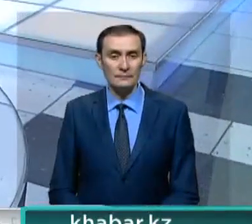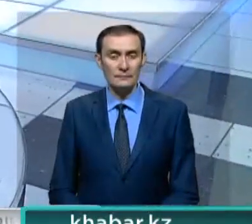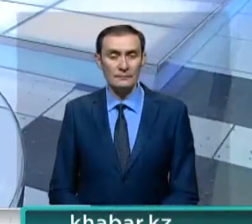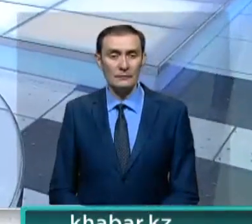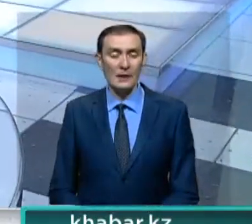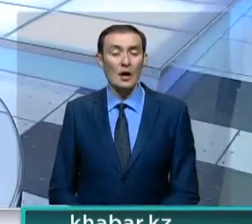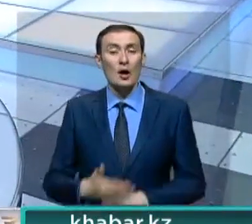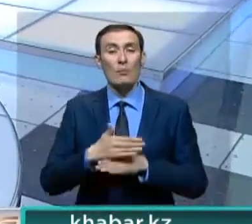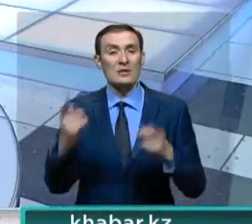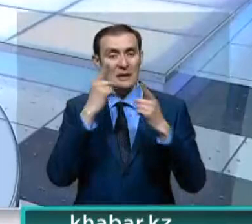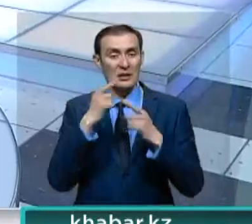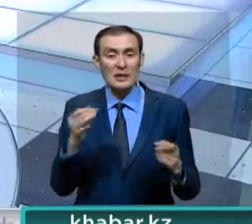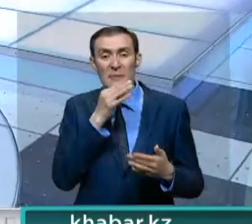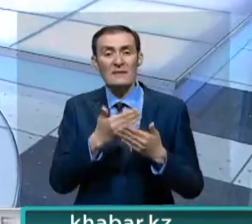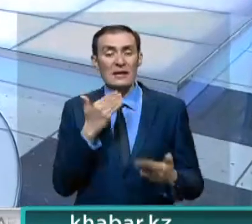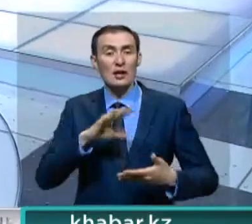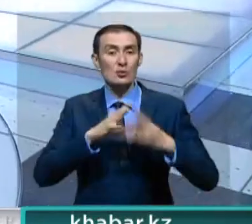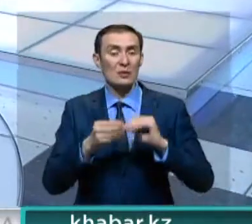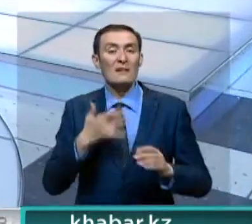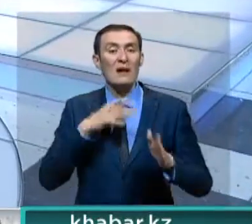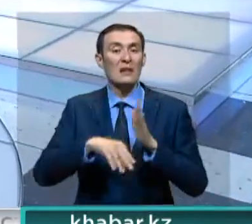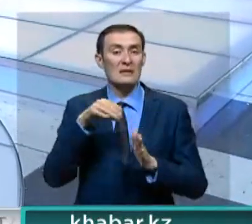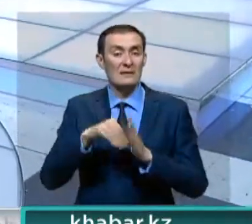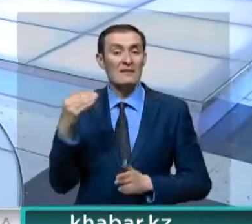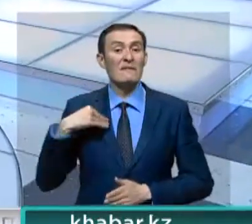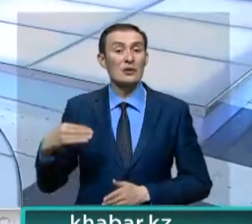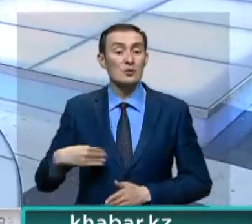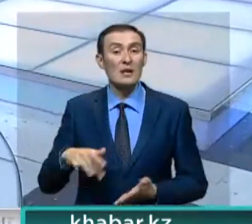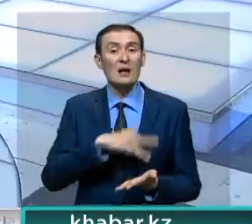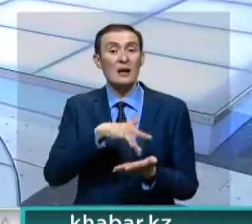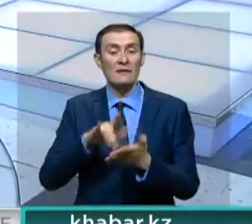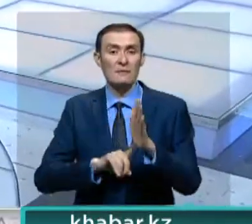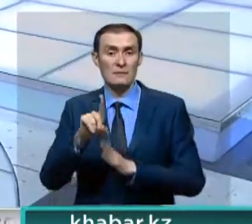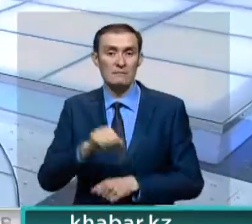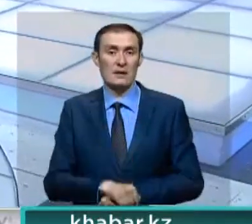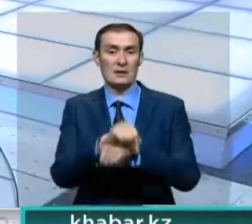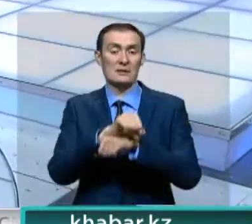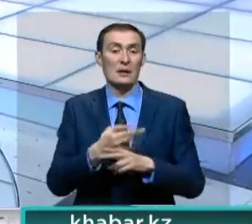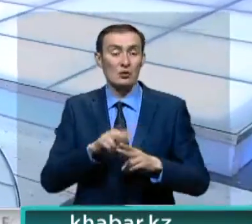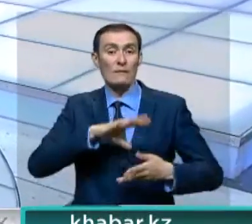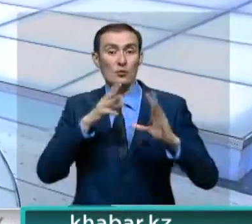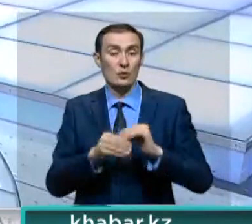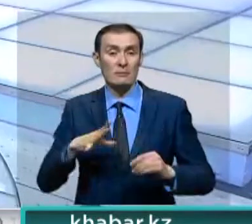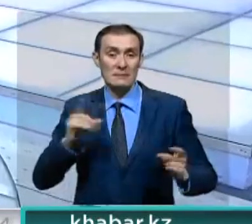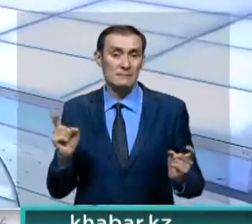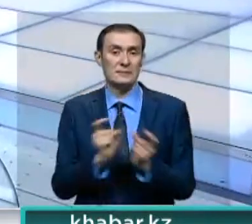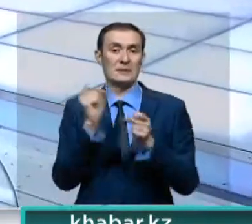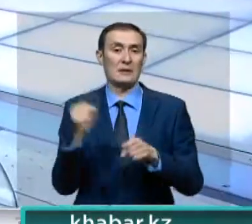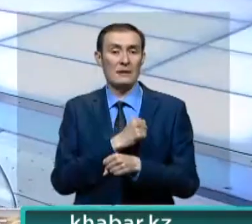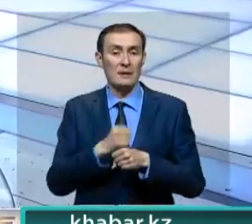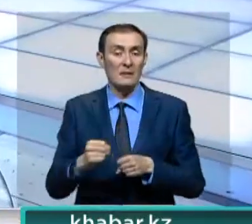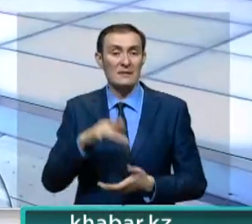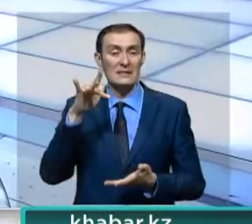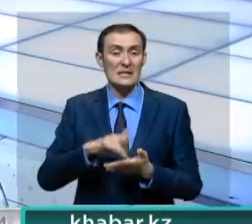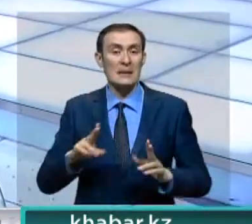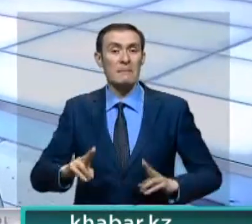Тем временем, после оглашения предварительных результатов голосования в ряде французских городов вспыхнули протесты, которые закончились столкновениями. В